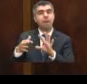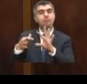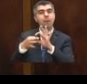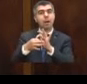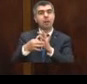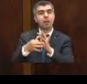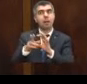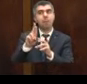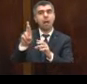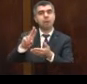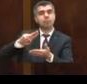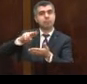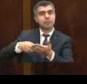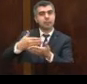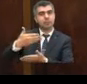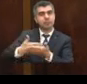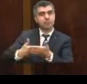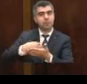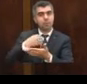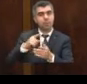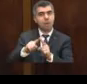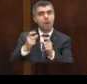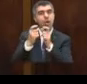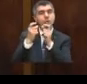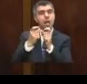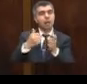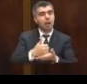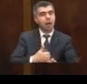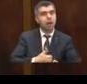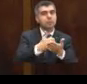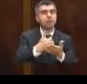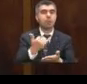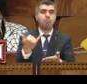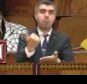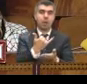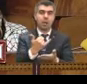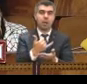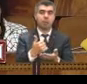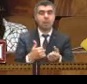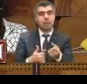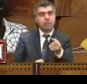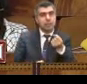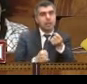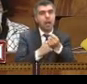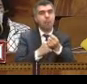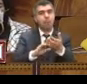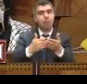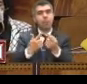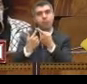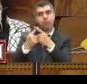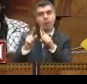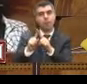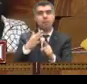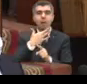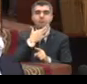للشباب، واعتماد تدابير وقرارات ظرفية واستثنائية من أجل دعم الإنعاش الاقتصادي الوطني وتيسير ولوج